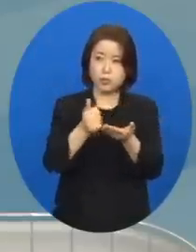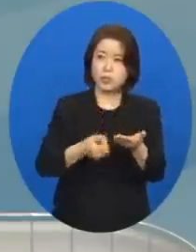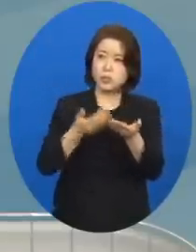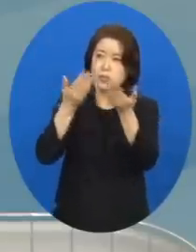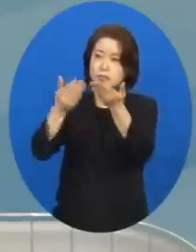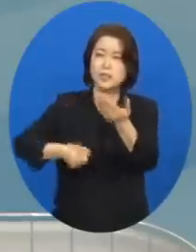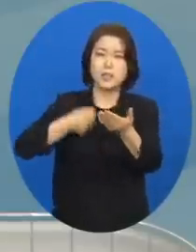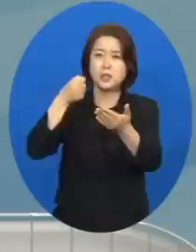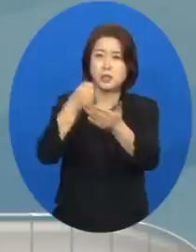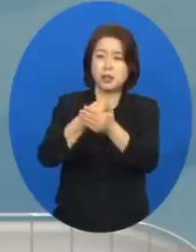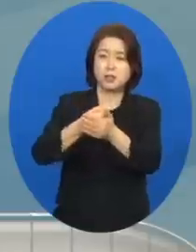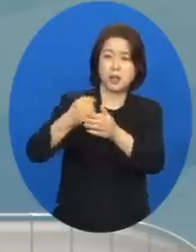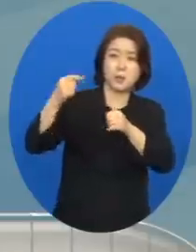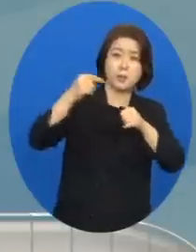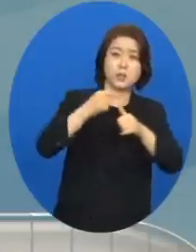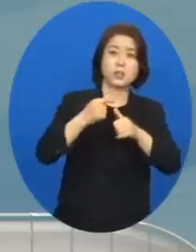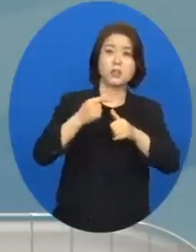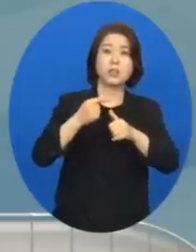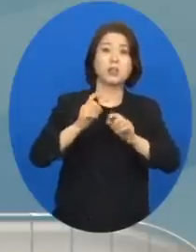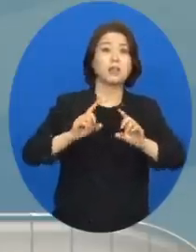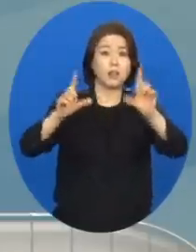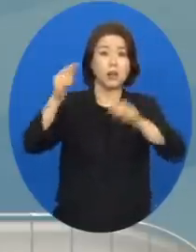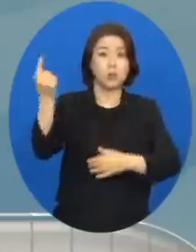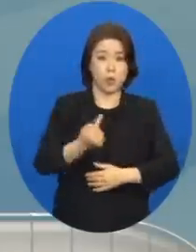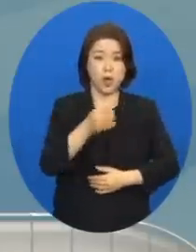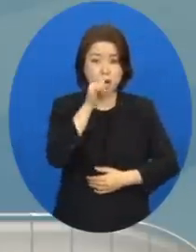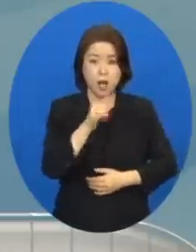결단을 요구하시는 날이 왔습니다.